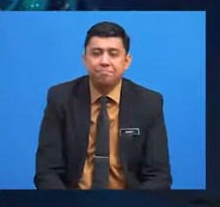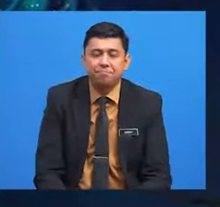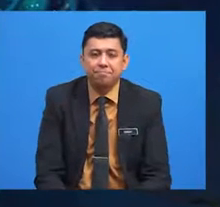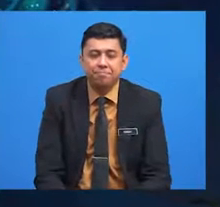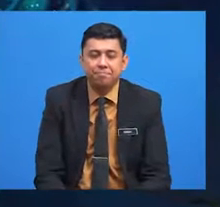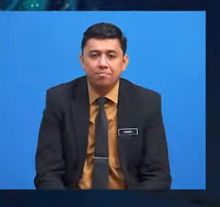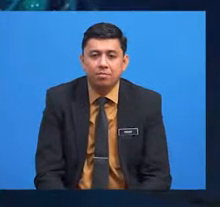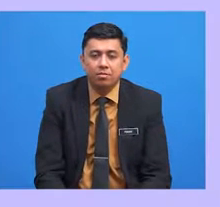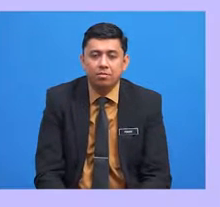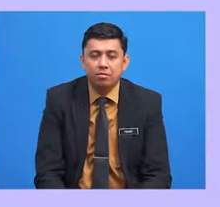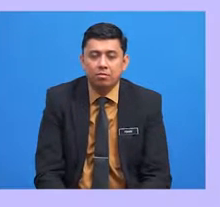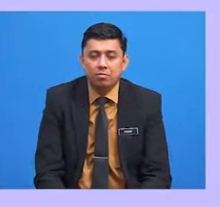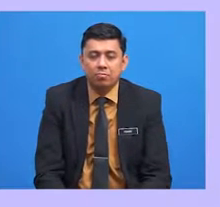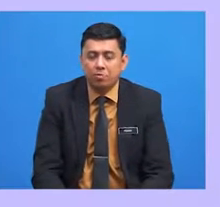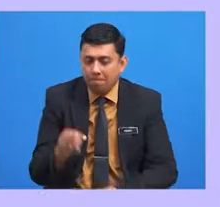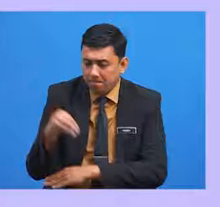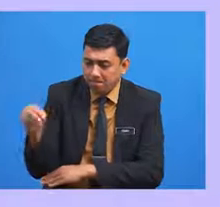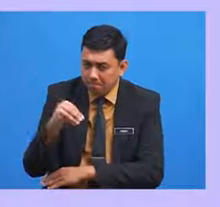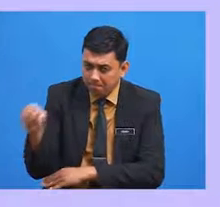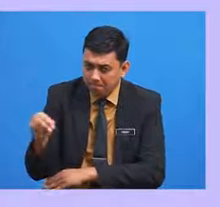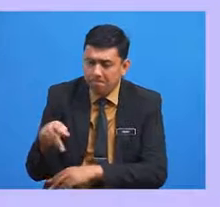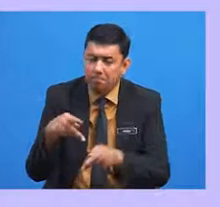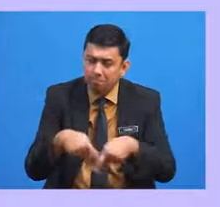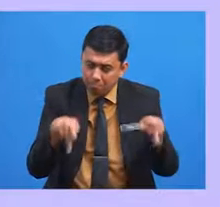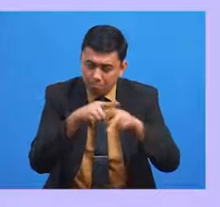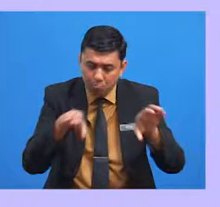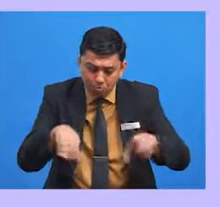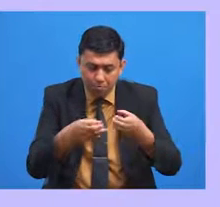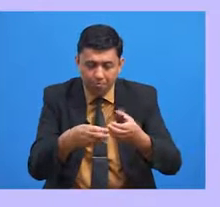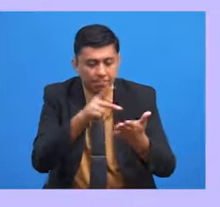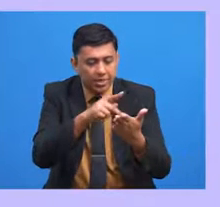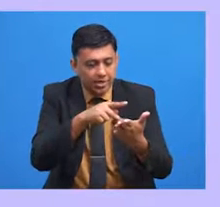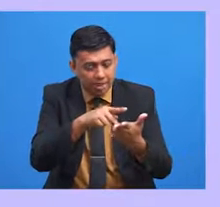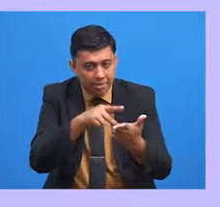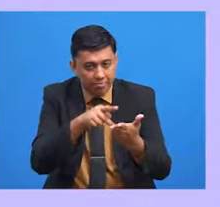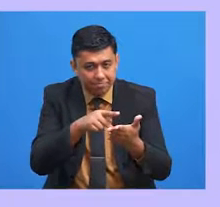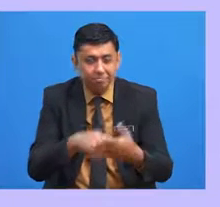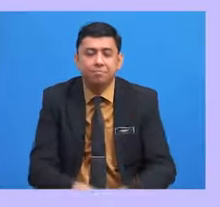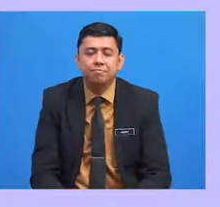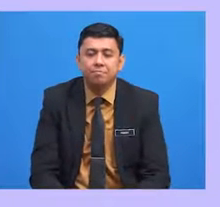harga permintaan, murid-murid perlu membuat pengiraan.